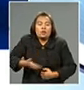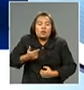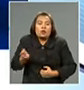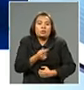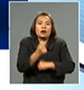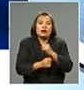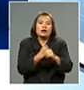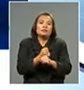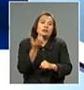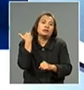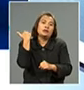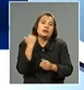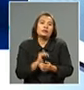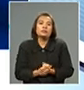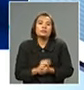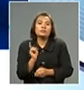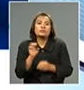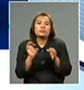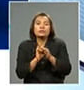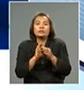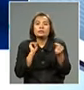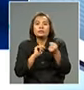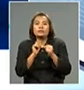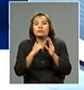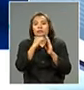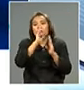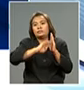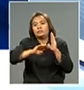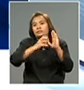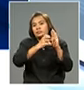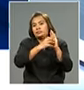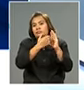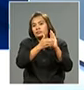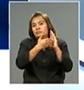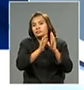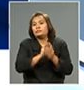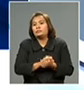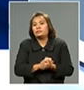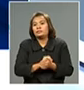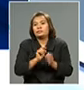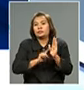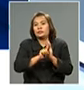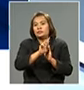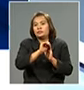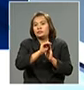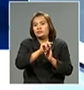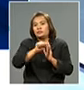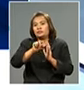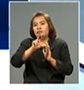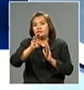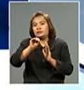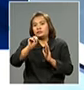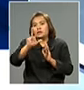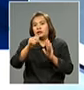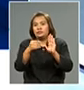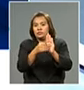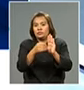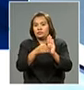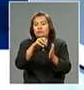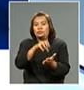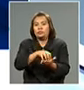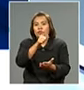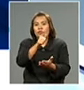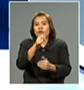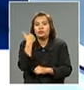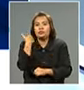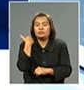งสุดใหม่โดยที่ประเทศไทยตอนบนนั้นเหนือสานกลางตะวันออกจะมีอุณหภูมิสูงสุดแต่ระดับ 40-43 องศากรุงเทพยังโชคดีมีแค่บางพื้น